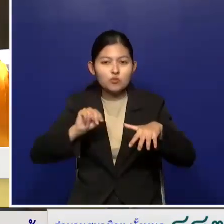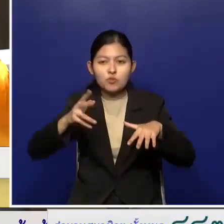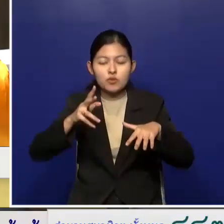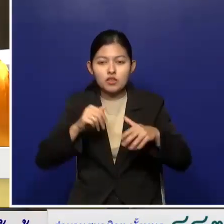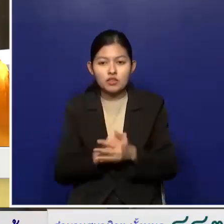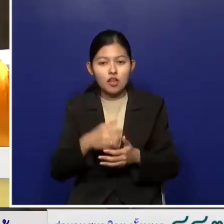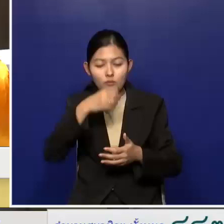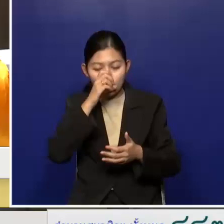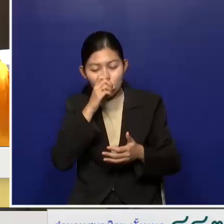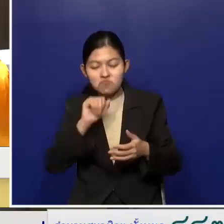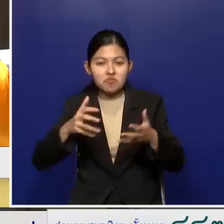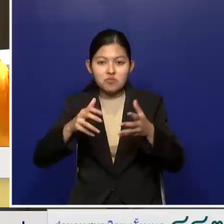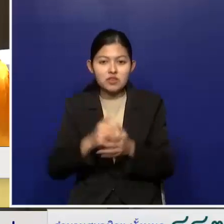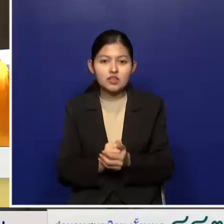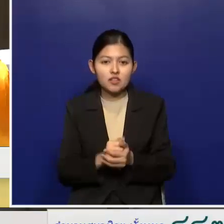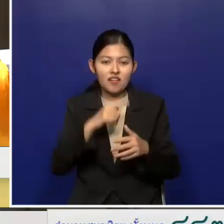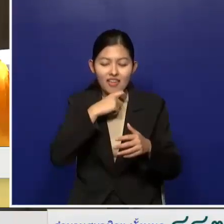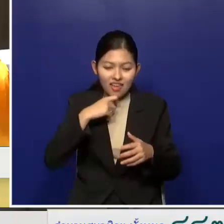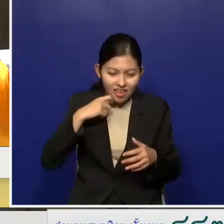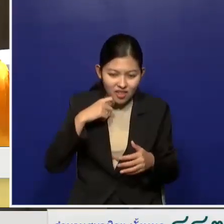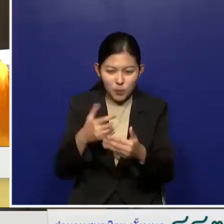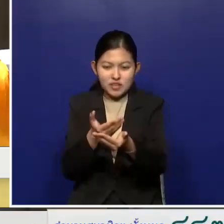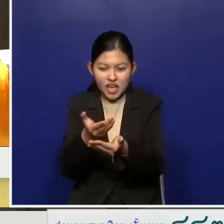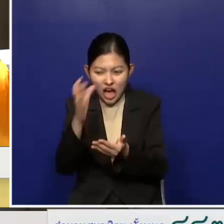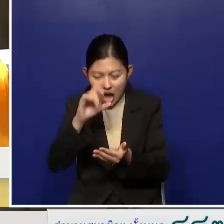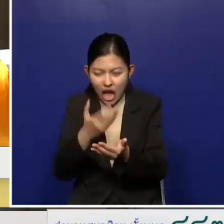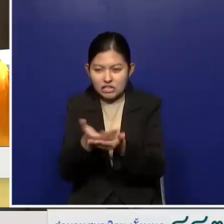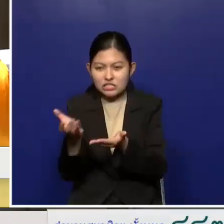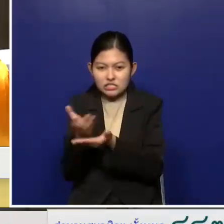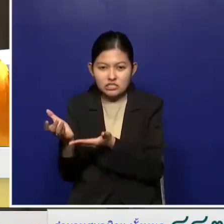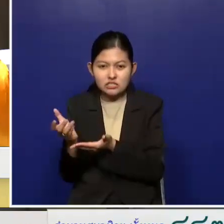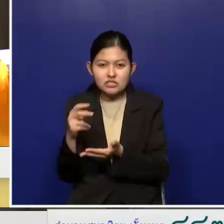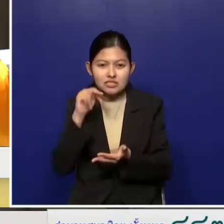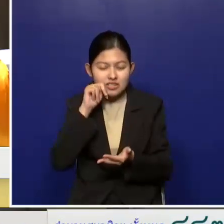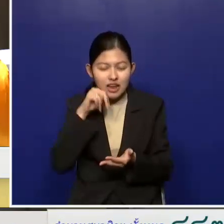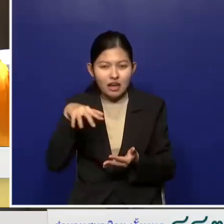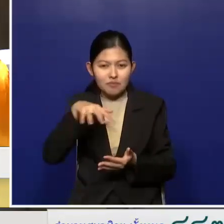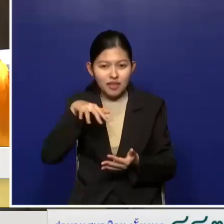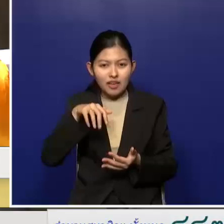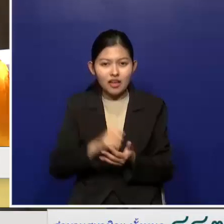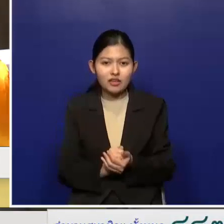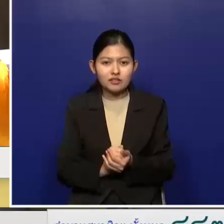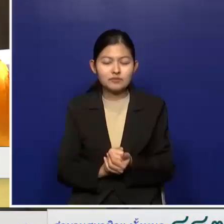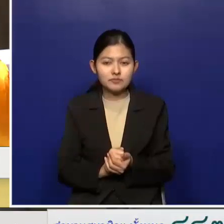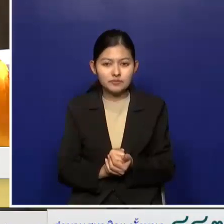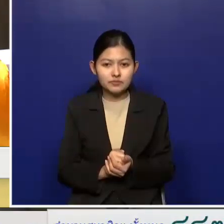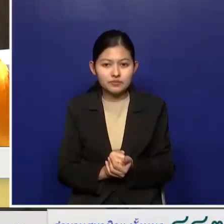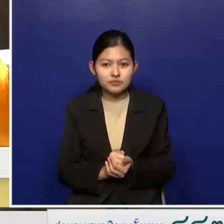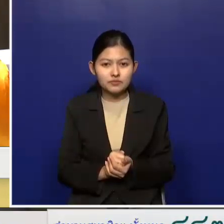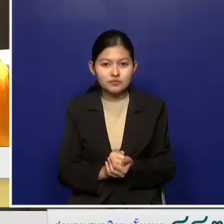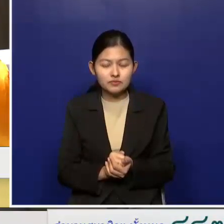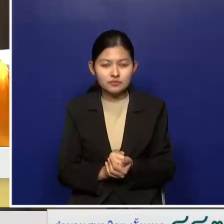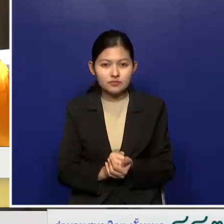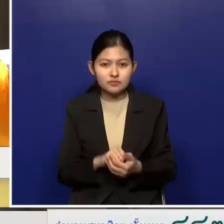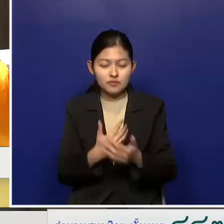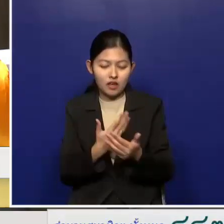แล้งเนี่ยต้องซื้อน้ำจืดนะคะจากบนพื้นดินนะคะเสียค่